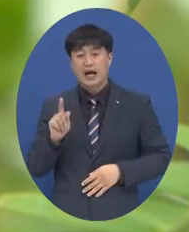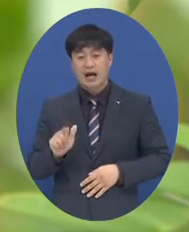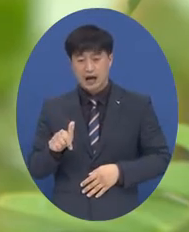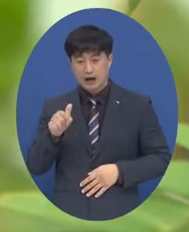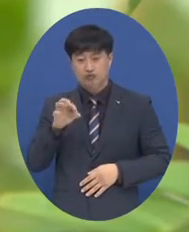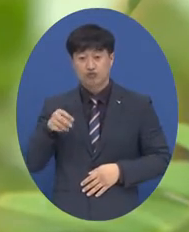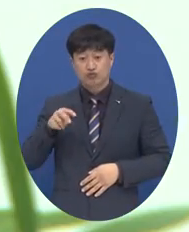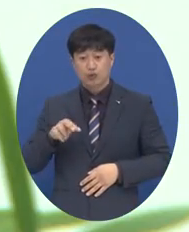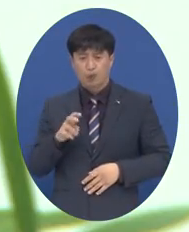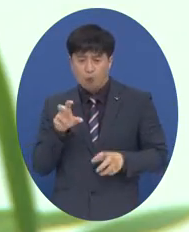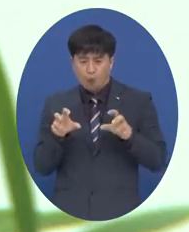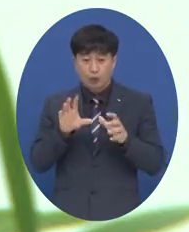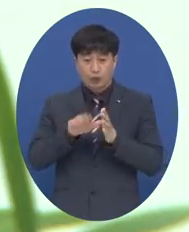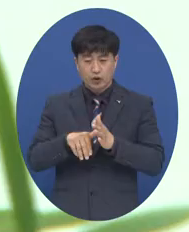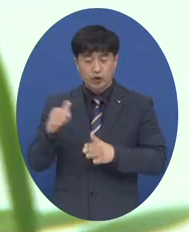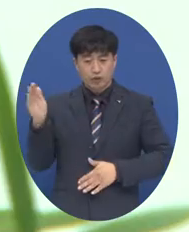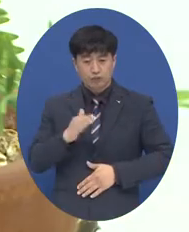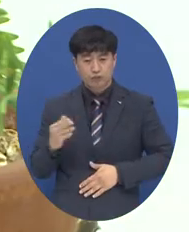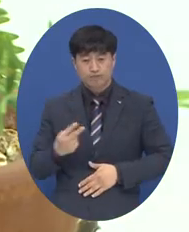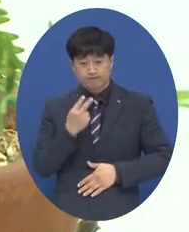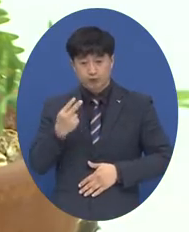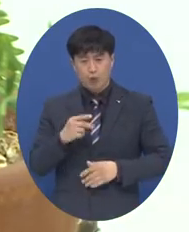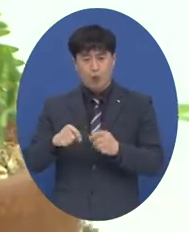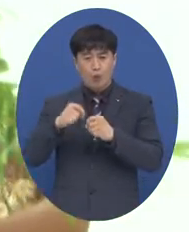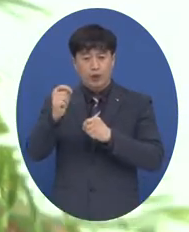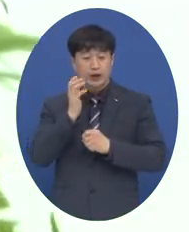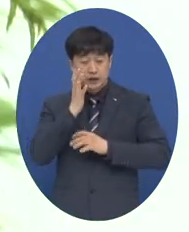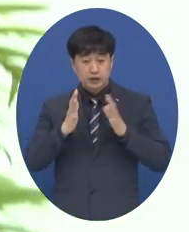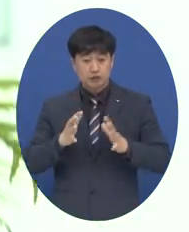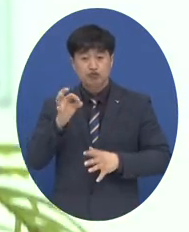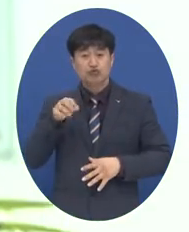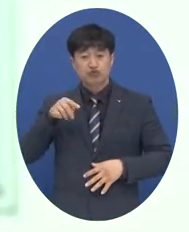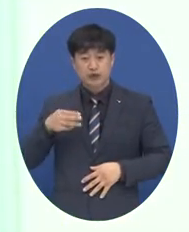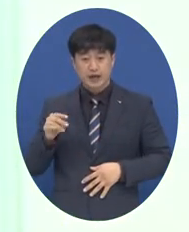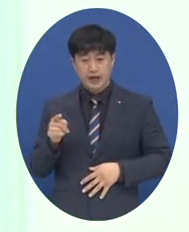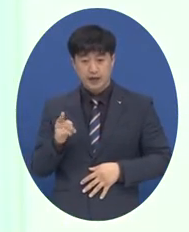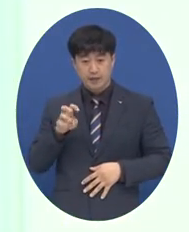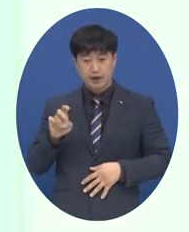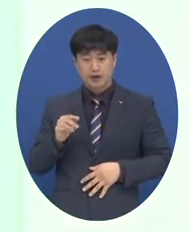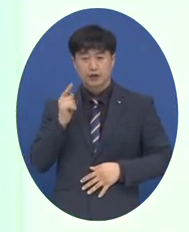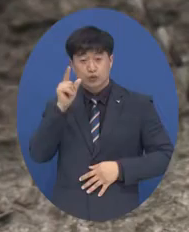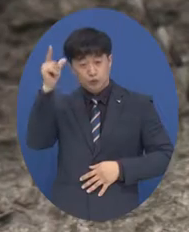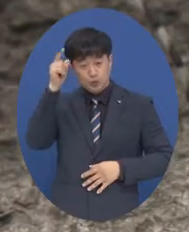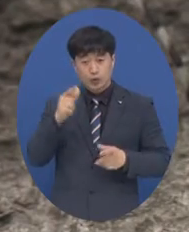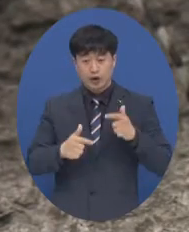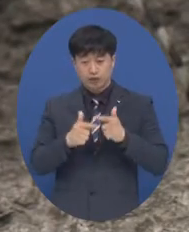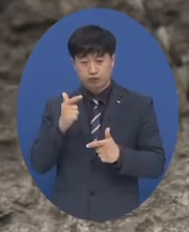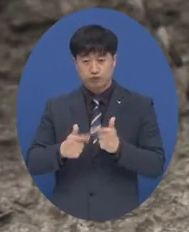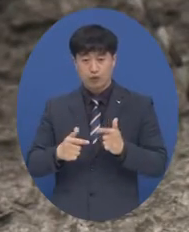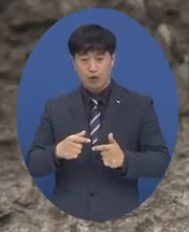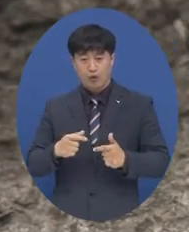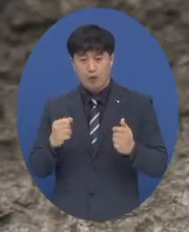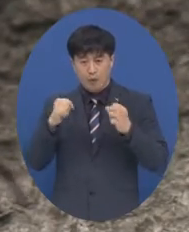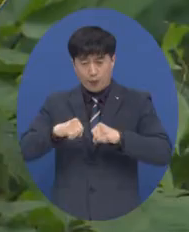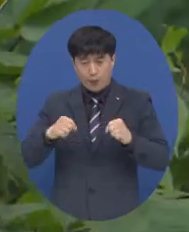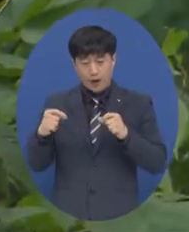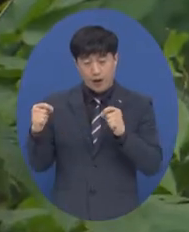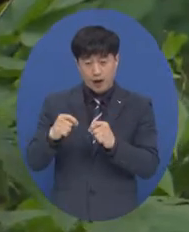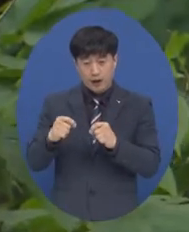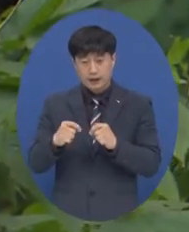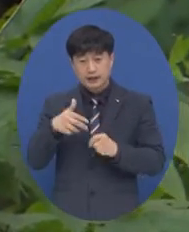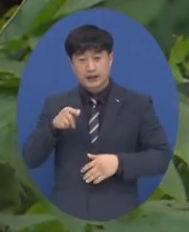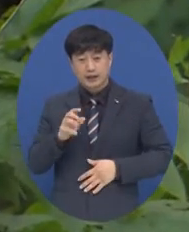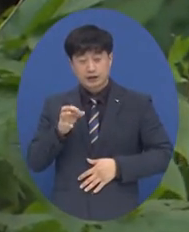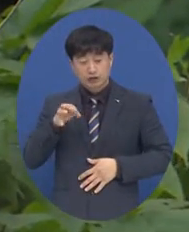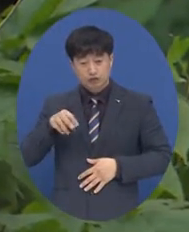중생대 쥬라기 시대 부터 생존해 온 가장 오래된 식물인 울레 미소 나무 * 종 애기 장수한 일수와